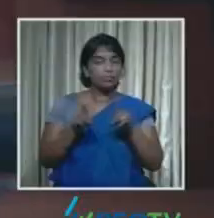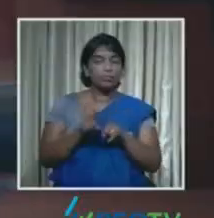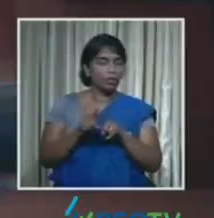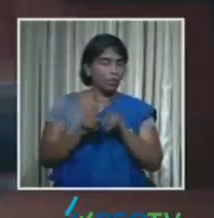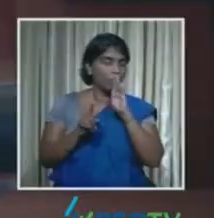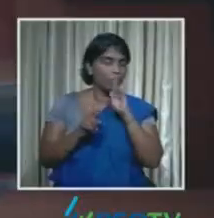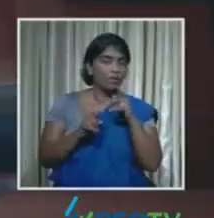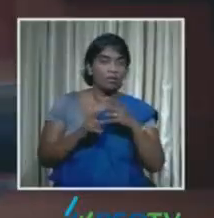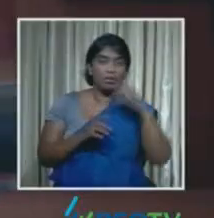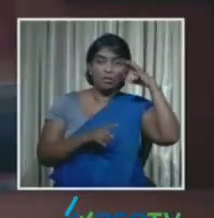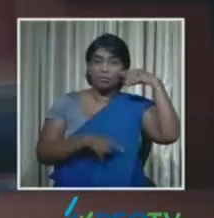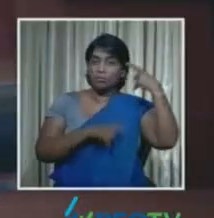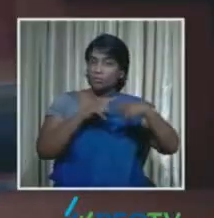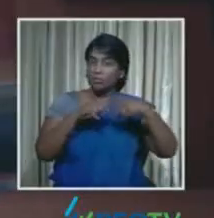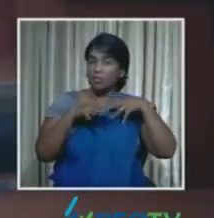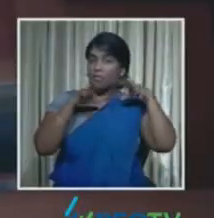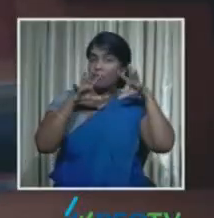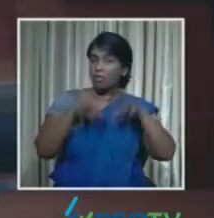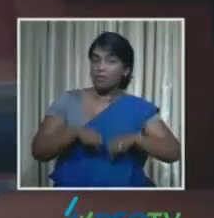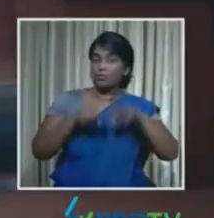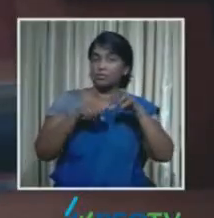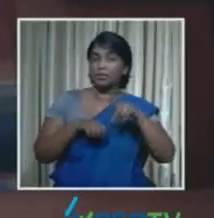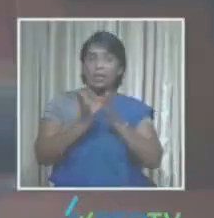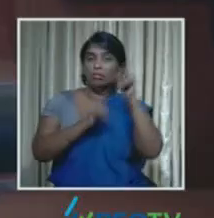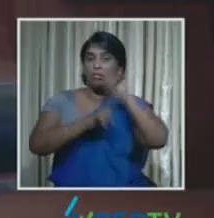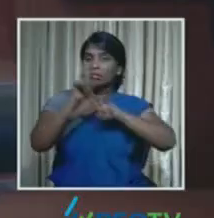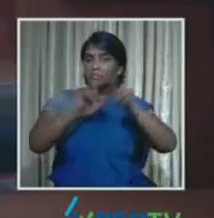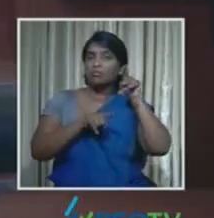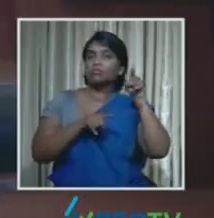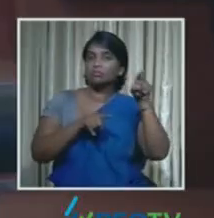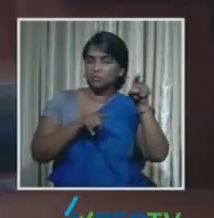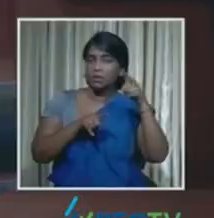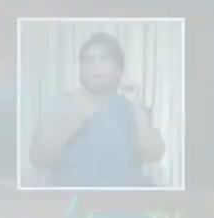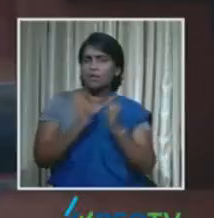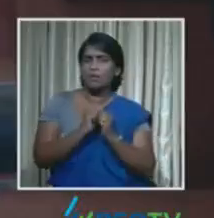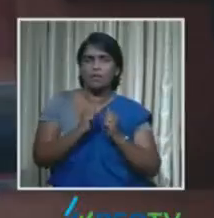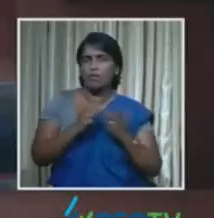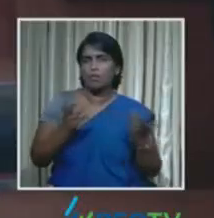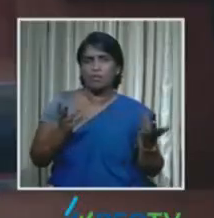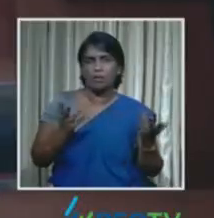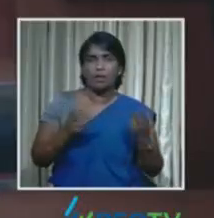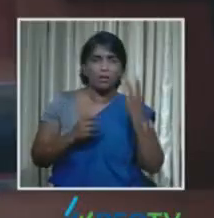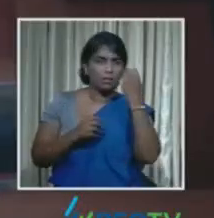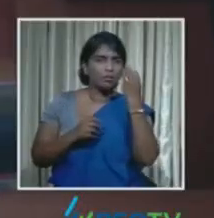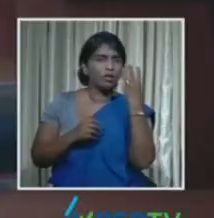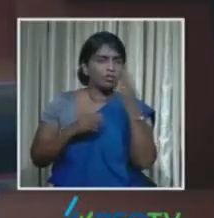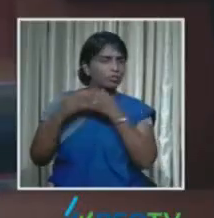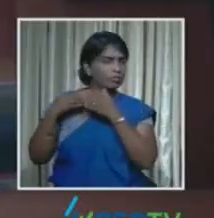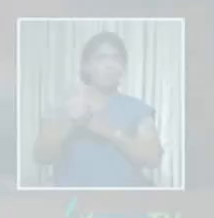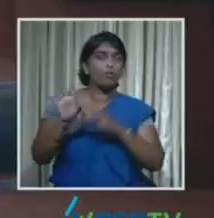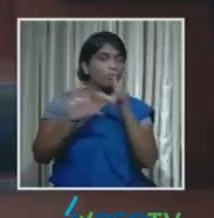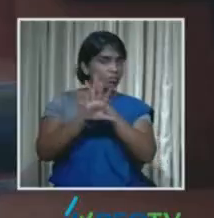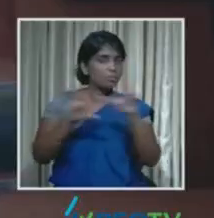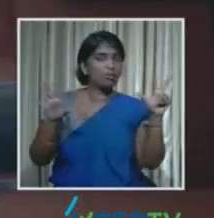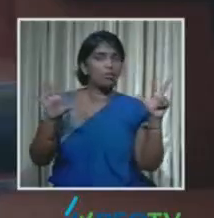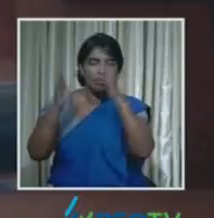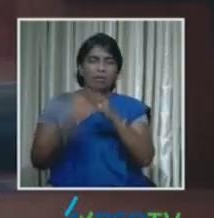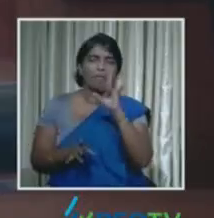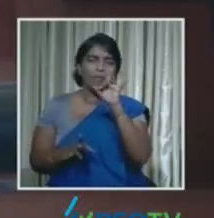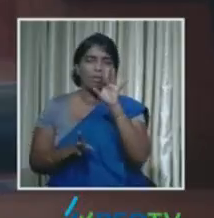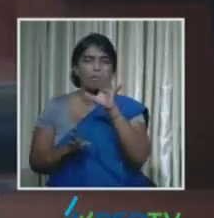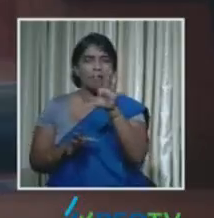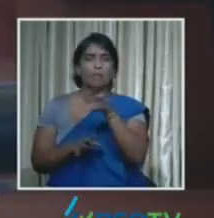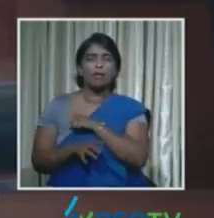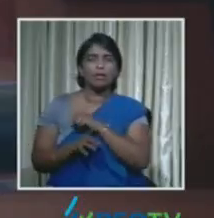තමයි බලශක්ති ශේත්‍රය අත්පත් කරගන්න කෙනා හිට අපේ රට පාලනය කරනවා මේ තෙල් ටැංකි සංකීර්ණි දැන් 2003 ඉඳන් මේ දක්වා ගත අවුරුදු 18 ඔහෙ වහලා තිනවා